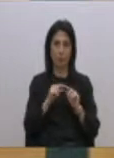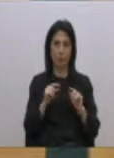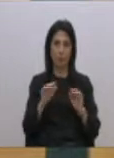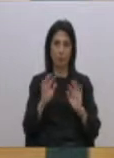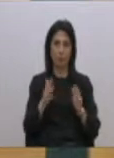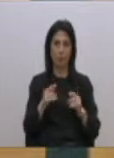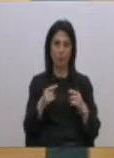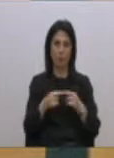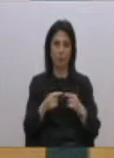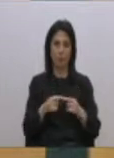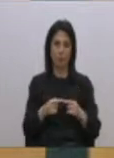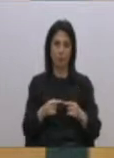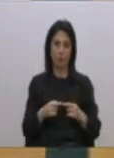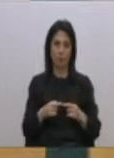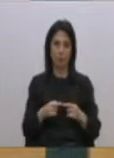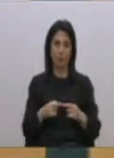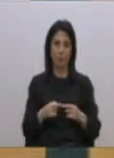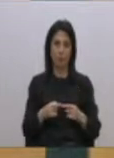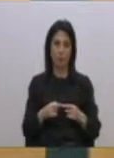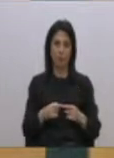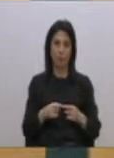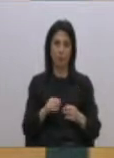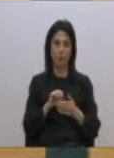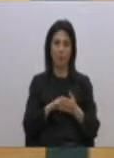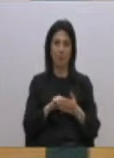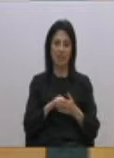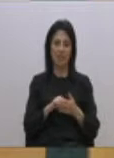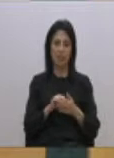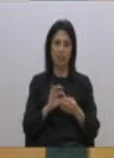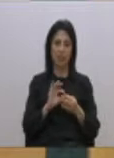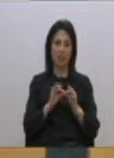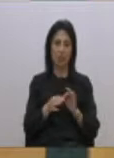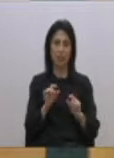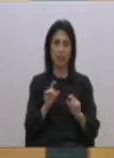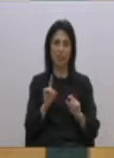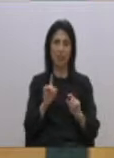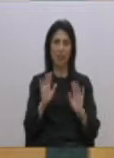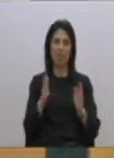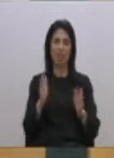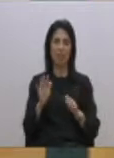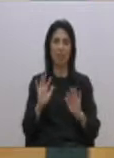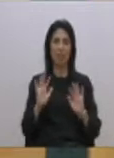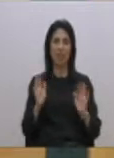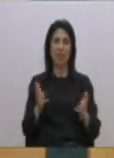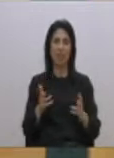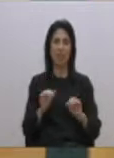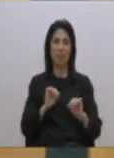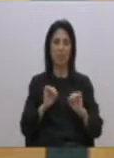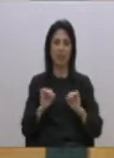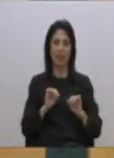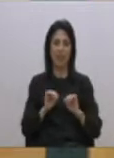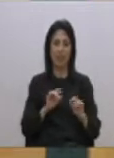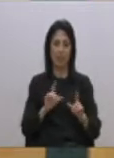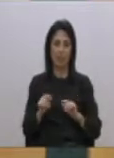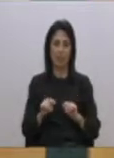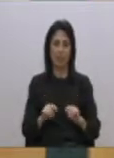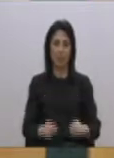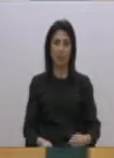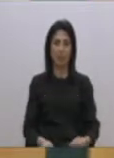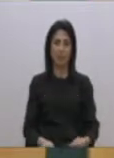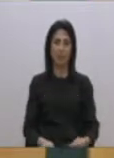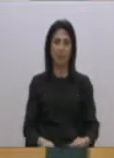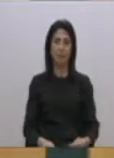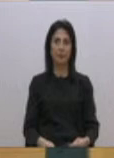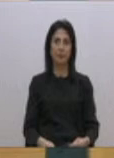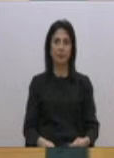მოხდება დაზუსტება საფუძვლების, დაკონკრეტება მოხდება, შეხდება მივლინება. ეს